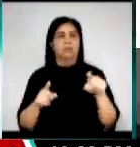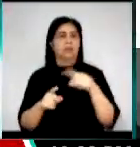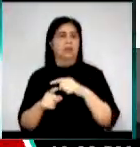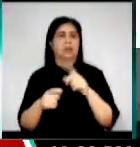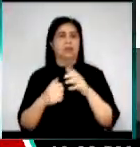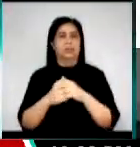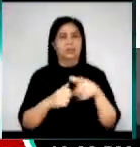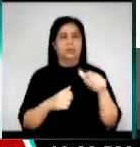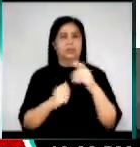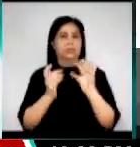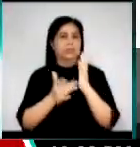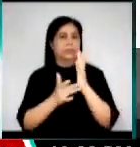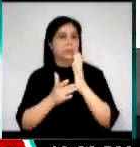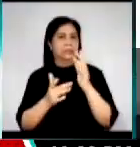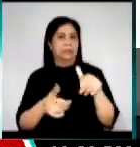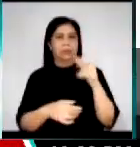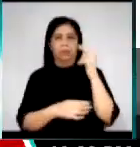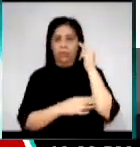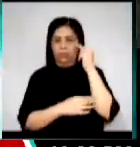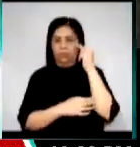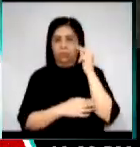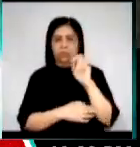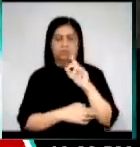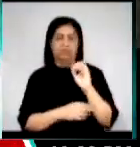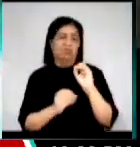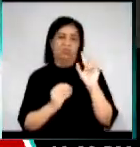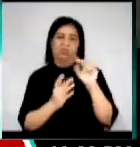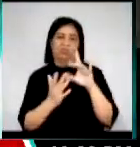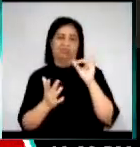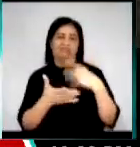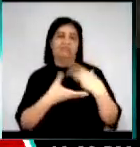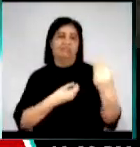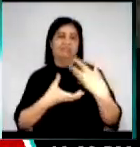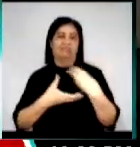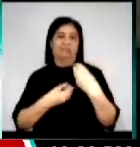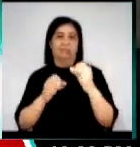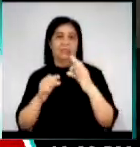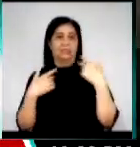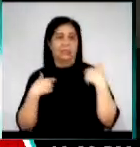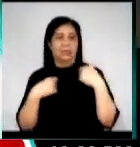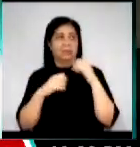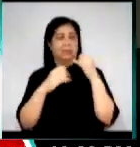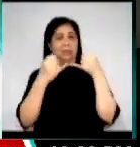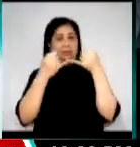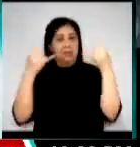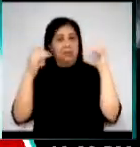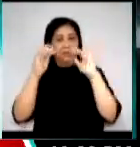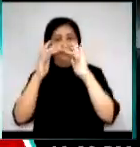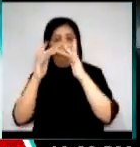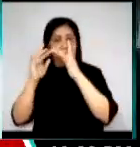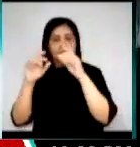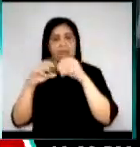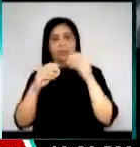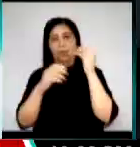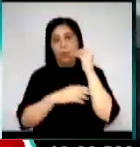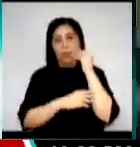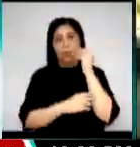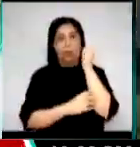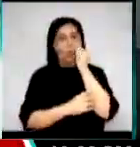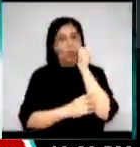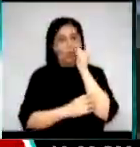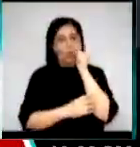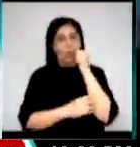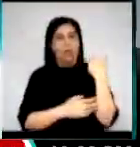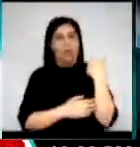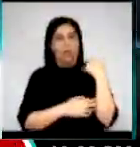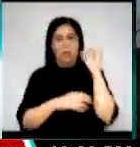na tulad ni Nelson Sibunga, walang choice kundi lumabas kapag nagkakabit ng internet sa mga bahay. Araw-araw, andyan ang bantang mahawa